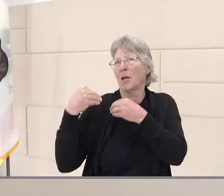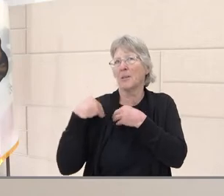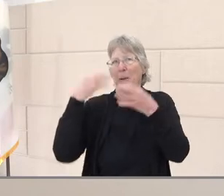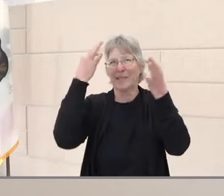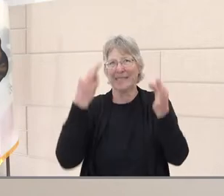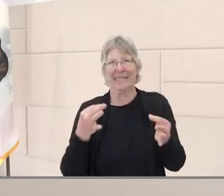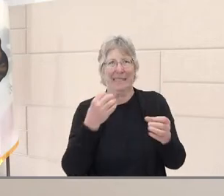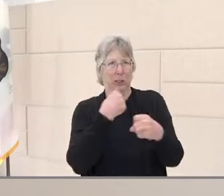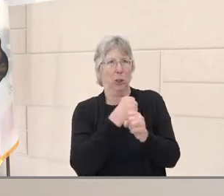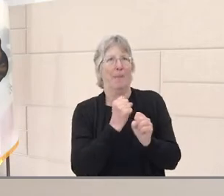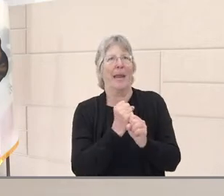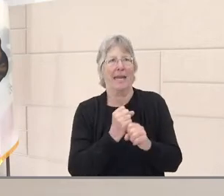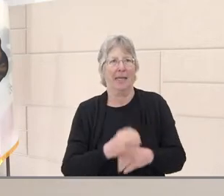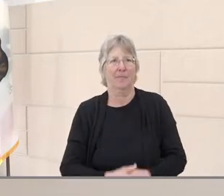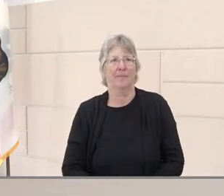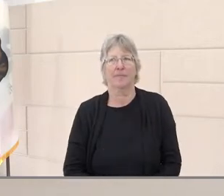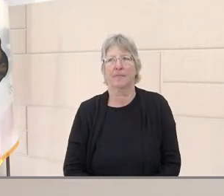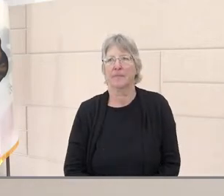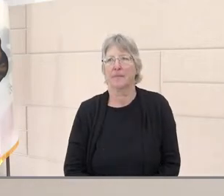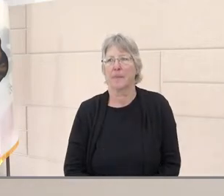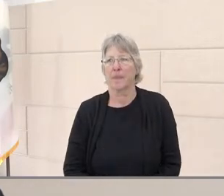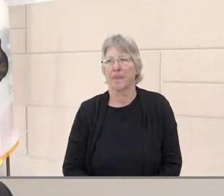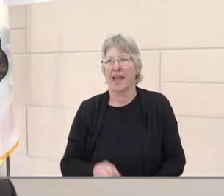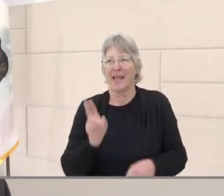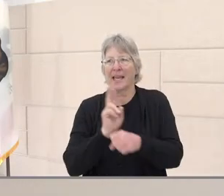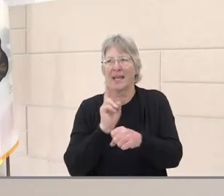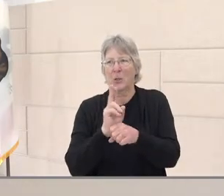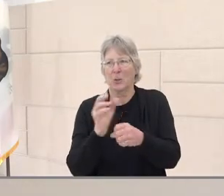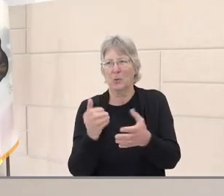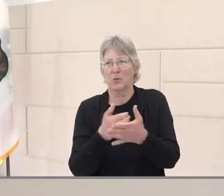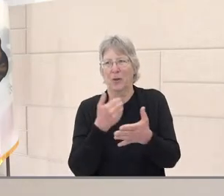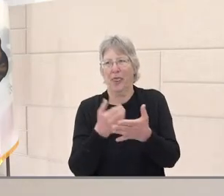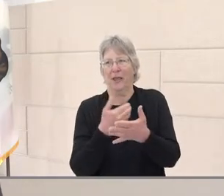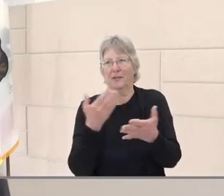នឹងធ្វើការសម្រេចចិត្តមួយដែលមានភាពទទួលខុសត្រូវ